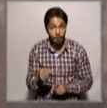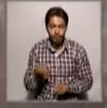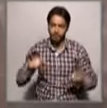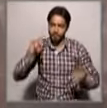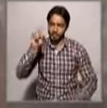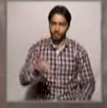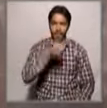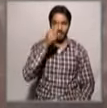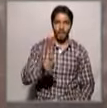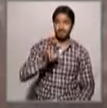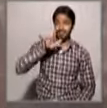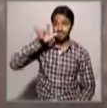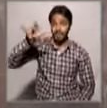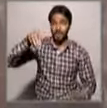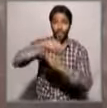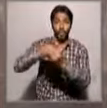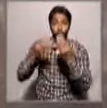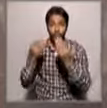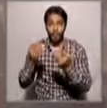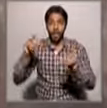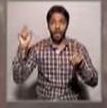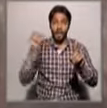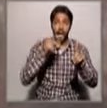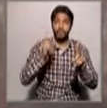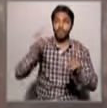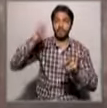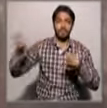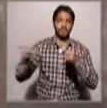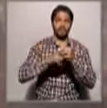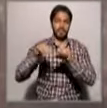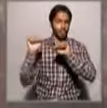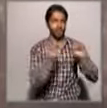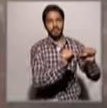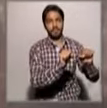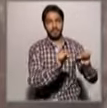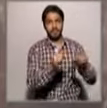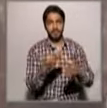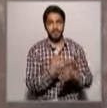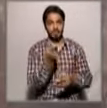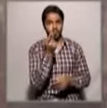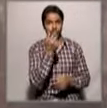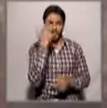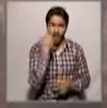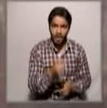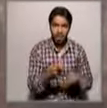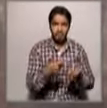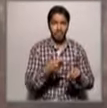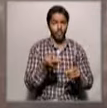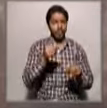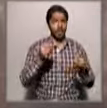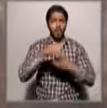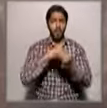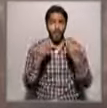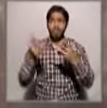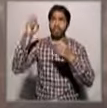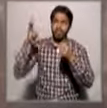لبيك اللهم لبيك، يقول الملك لا لبيك ولا سعتيك، نفقتك حرام وعمرتك وحجتك مردود عليك، نسأل